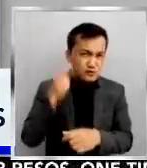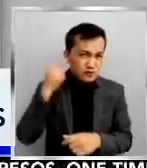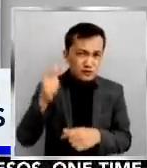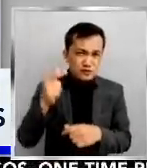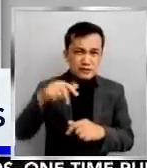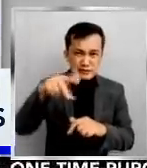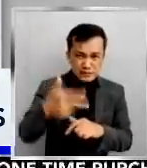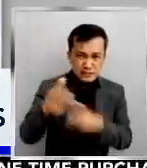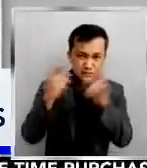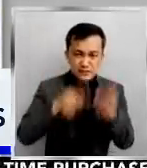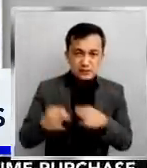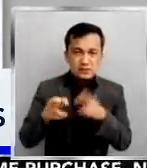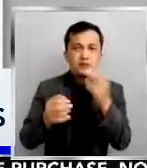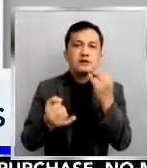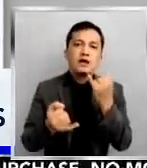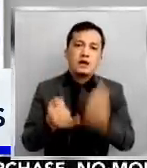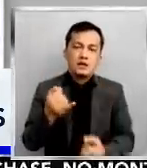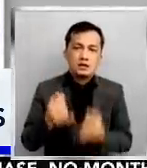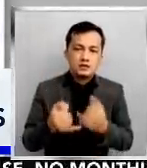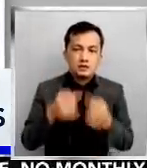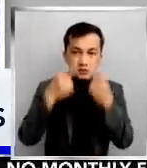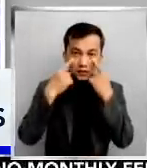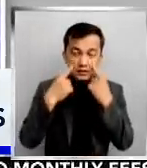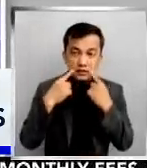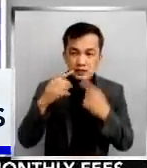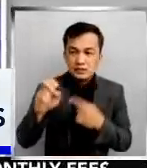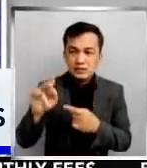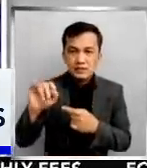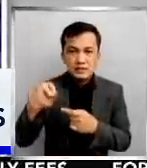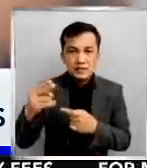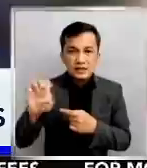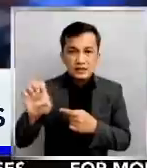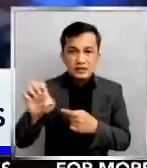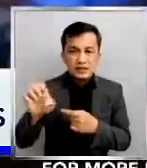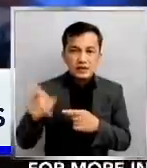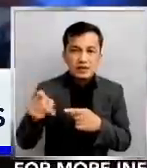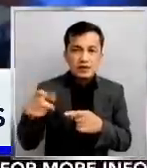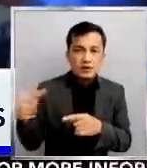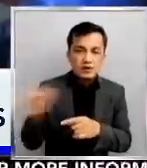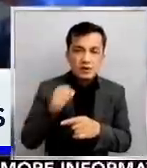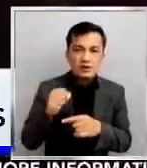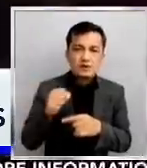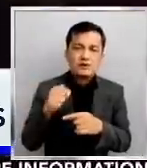huli, napaiyak si Irie nang makuha ang boto ng mga hurado.